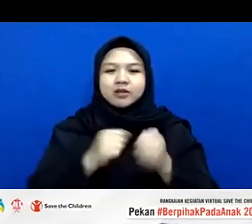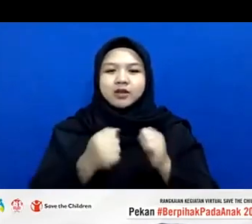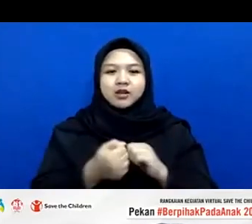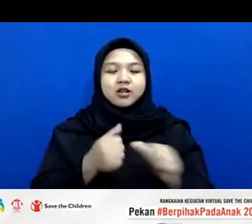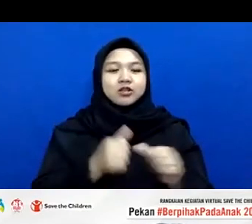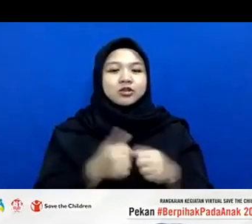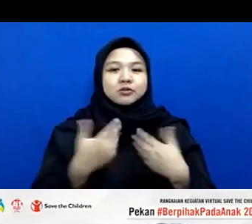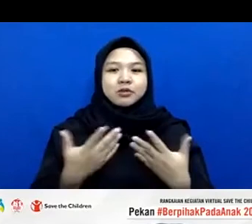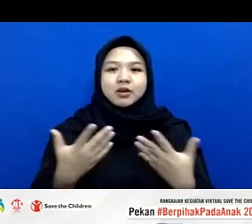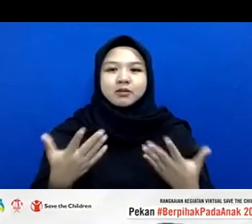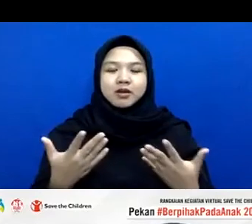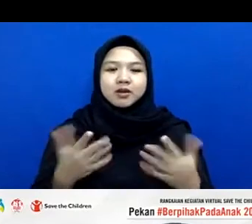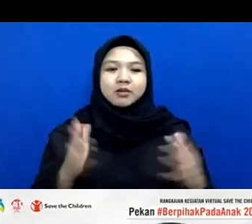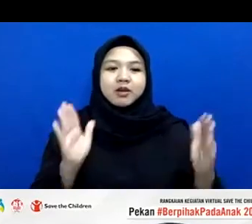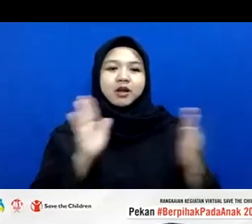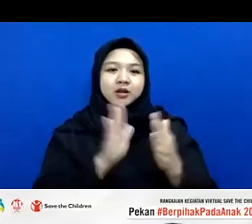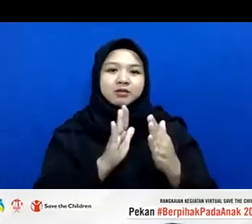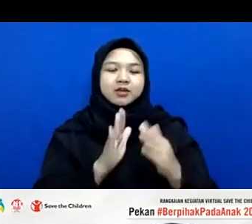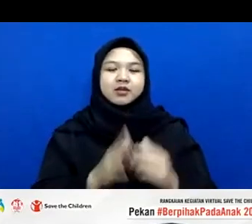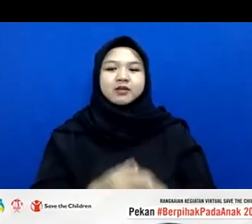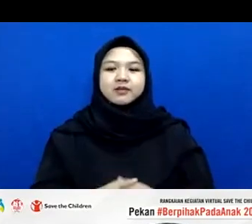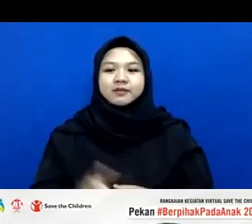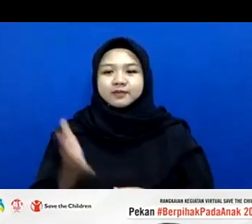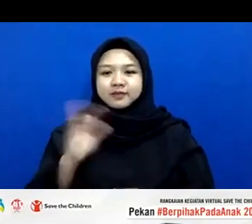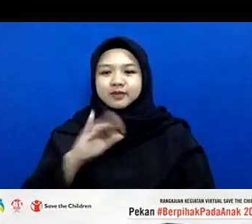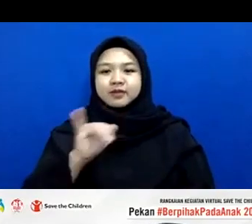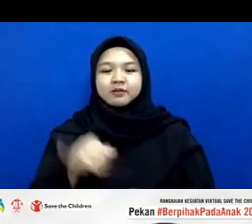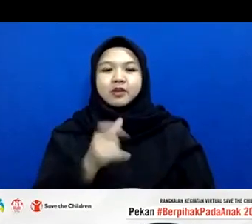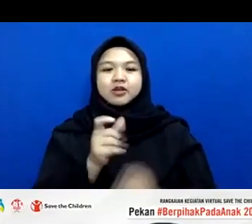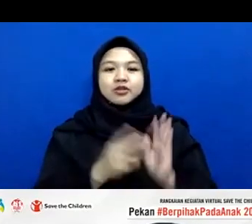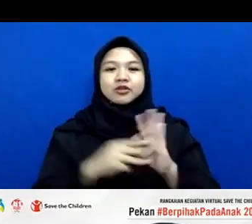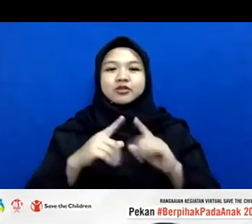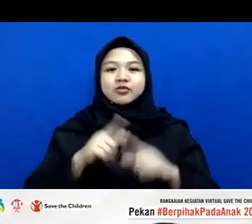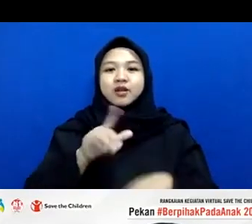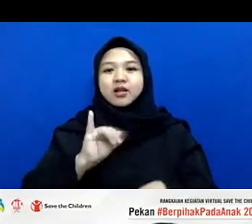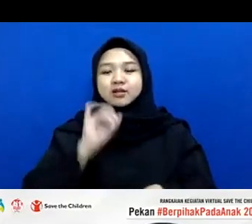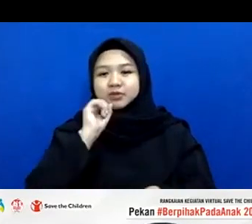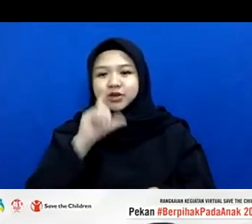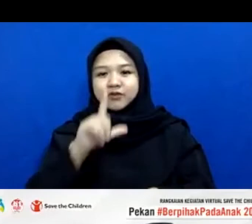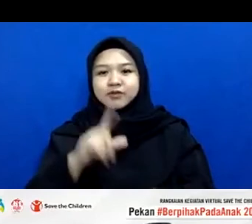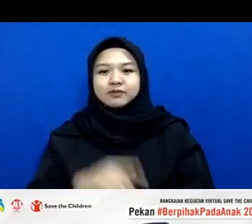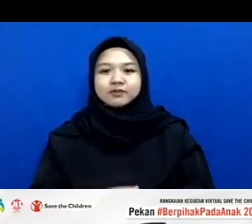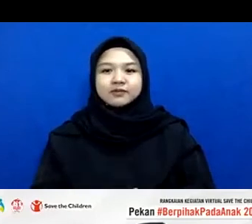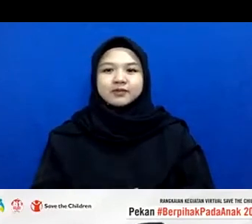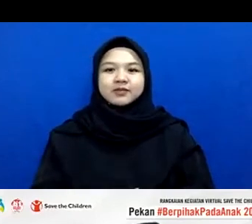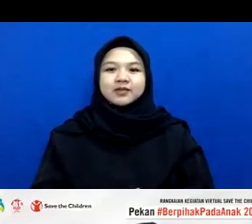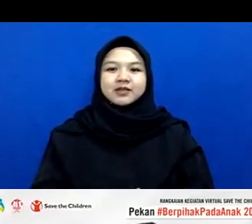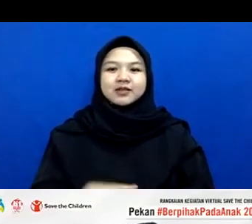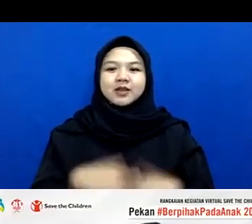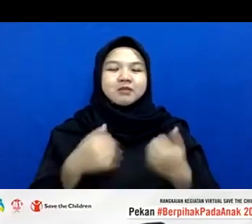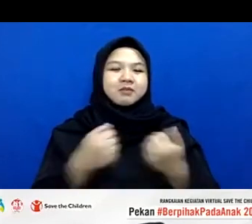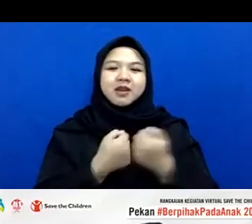bagaimana menghadapinya? Gitu. Boleh Mas Jumali menjawab? Yang menantang Jumali. Menantang nggak usah.